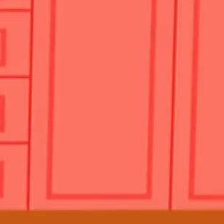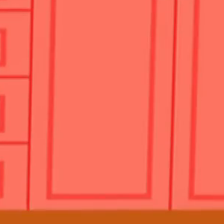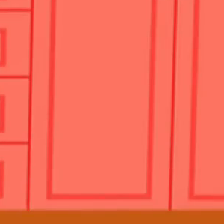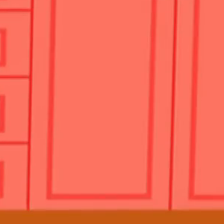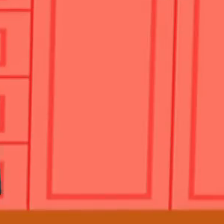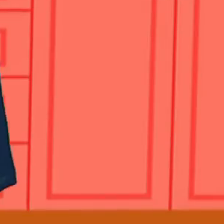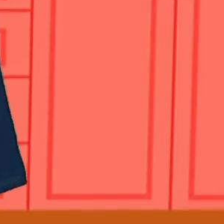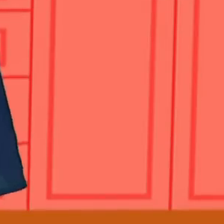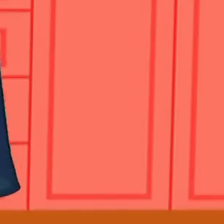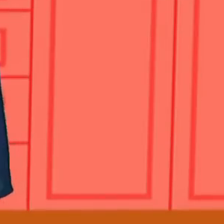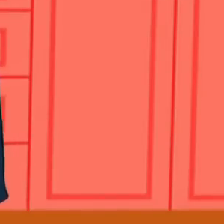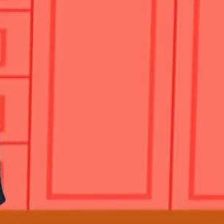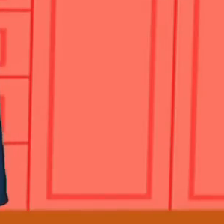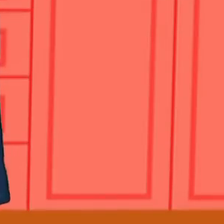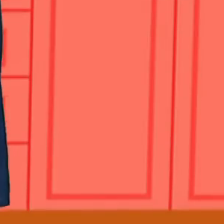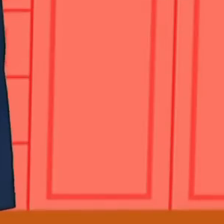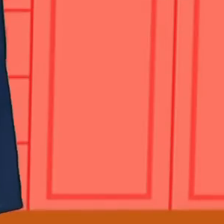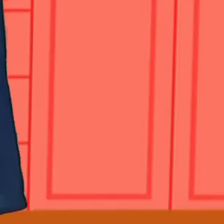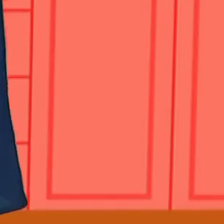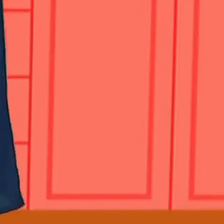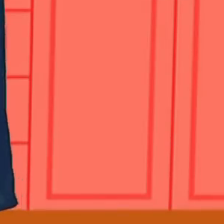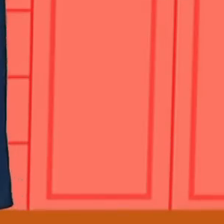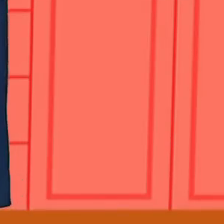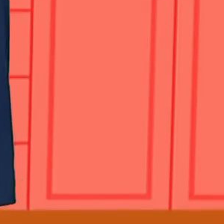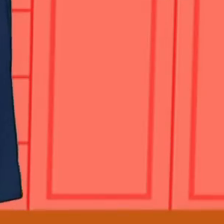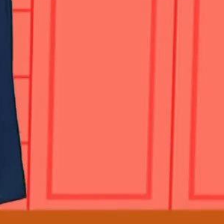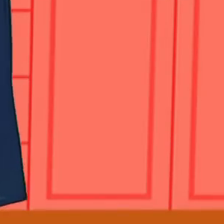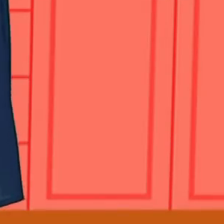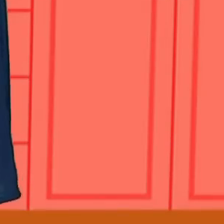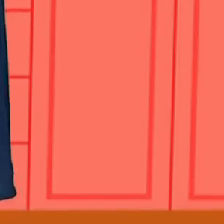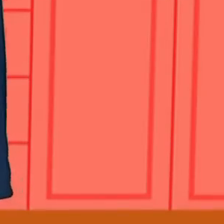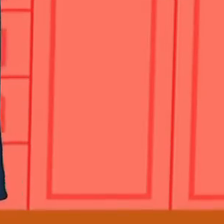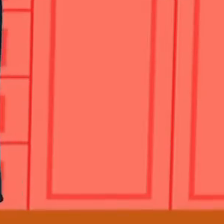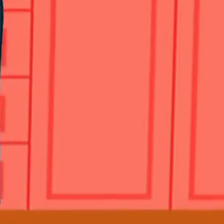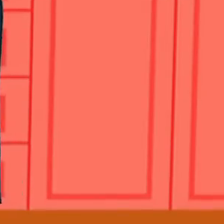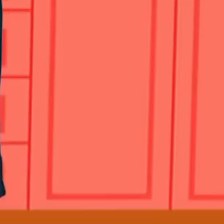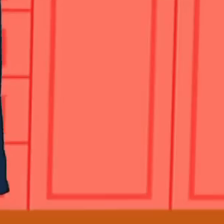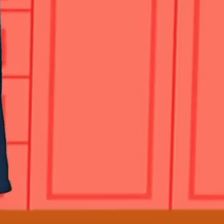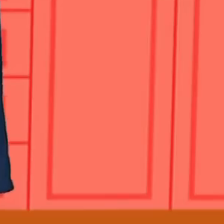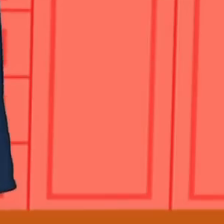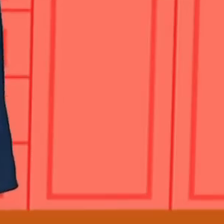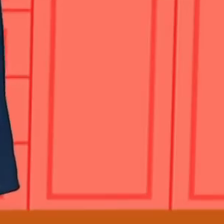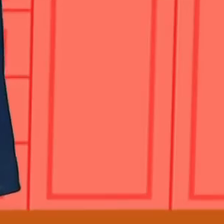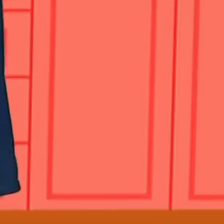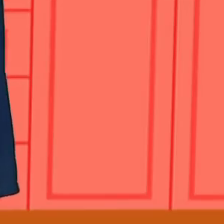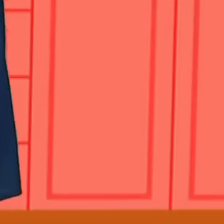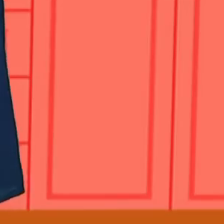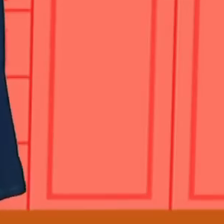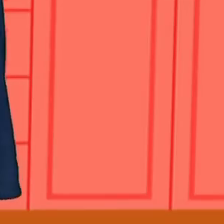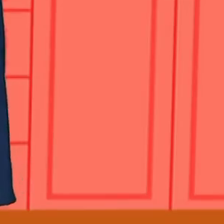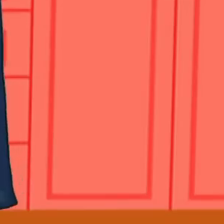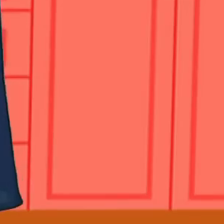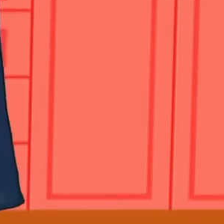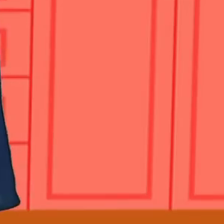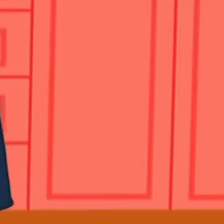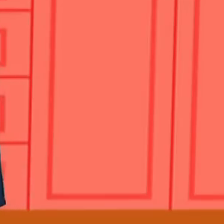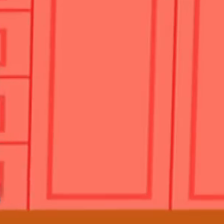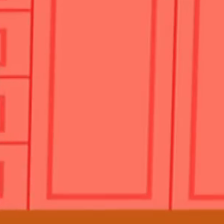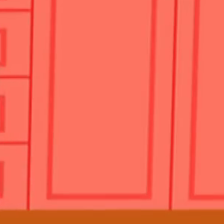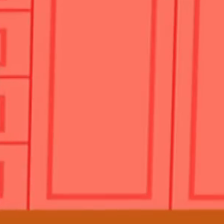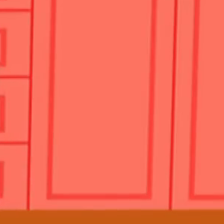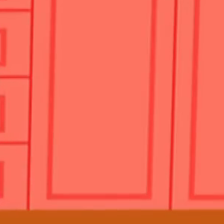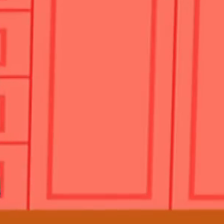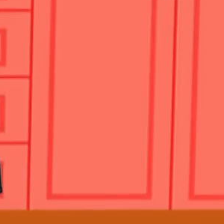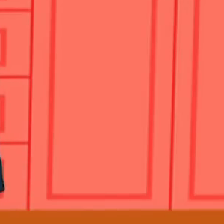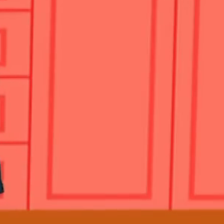Yummy! Kung desididong pasukin ang ganitong negosyo, agahang mag-alok. Ngayon pa lang mag-alok na kayo. Tsaka pwede rin kayo